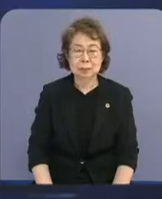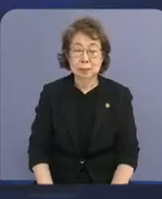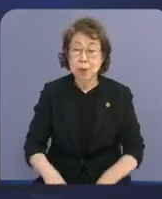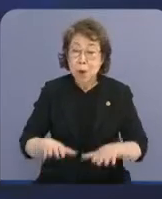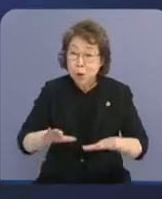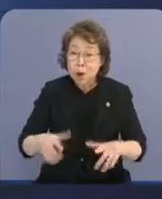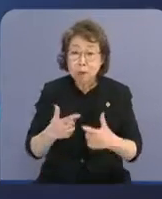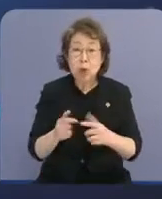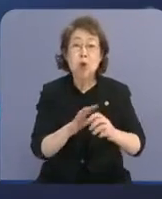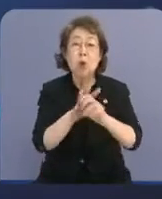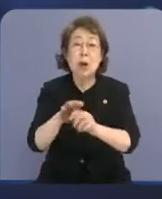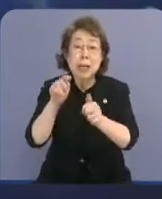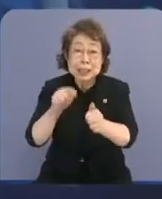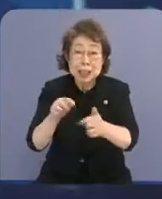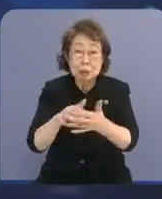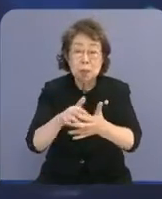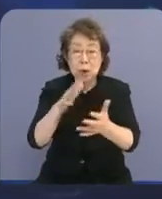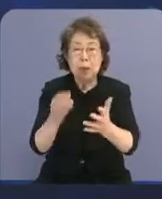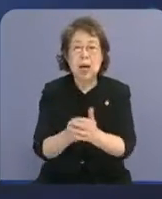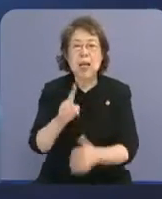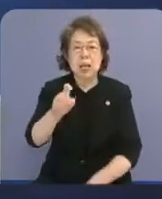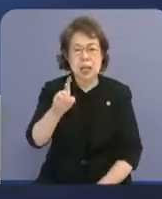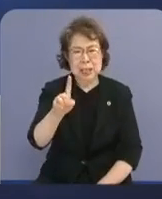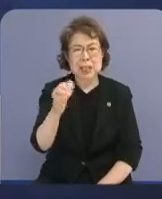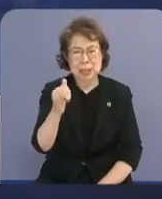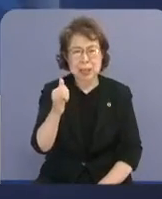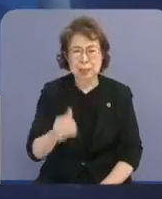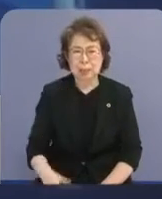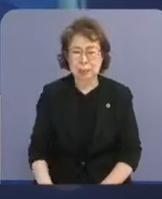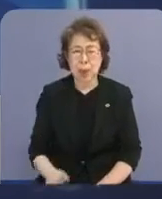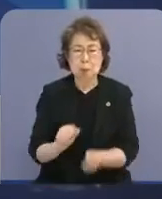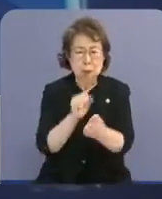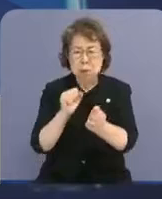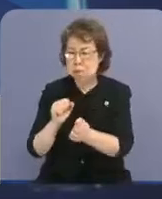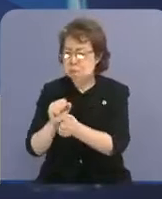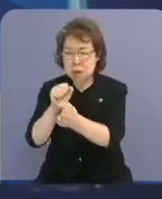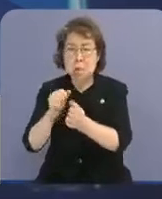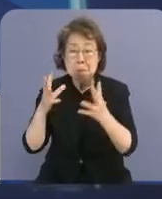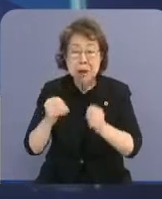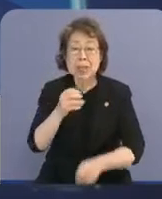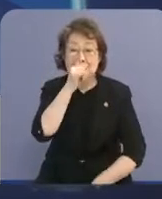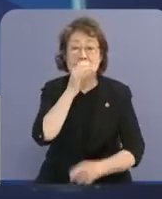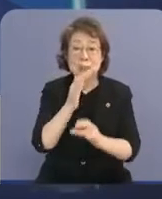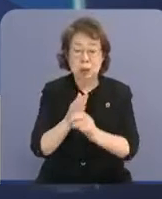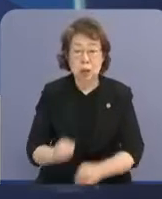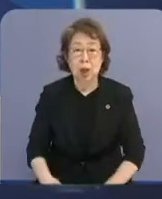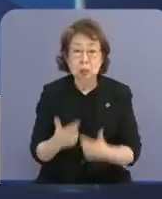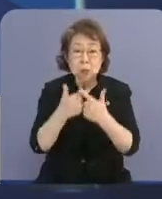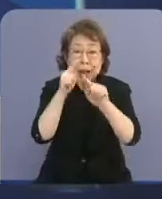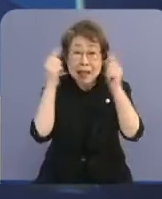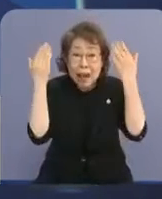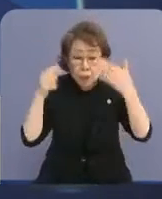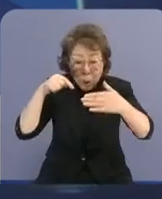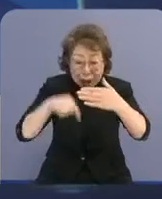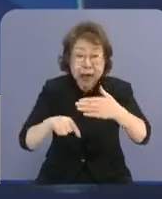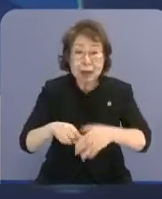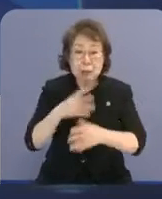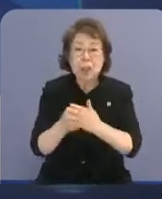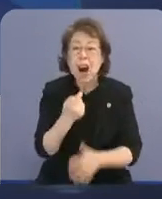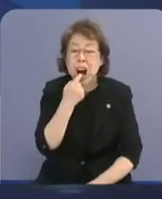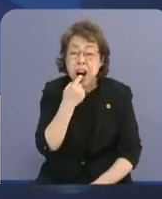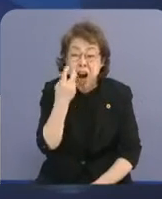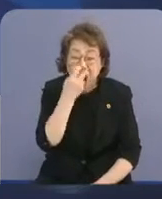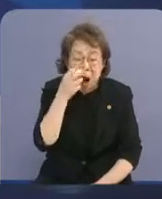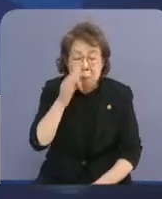4 모델 부산의 코론 알고 신규 악진 자는 모두 11명 입니다 산발적인 감염이 이어지고 있는 부산대학교 일은 방역당국이 이동식